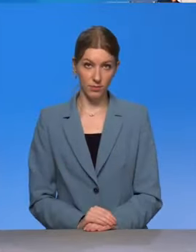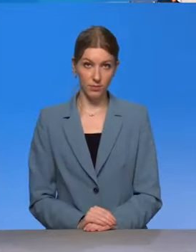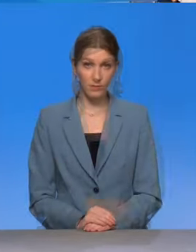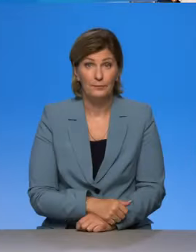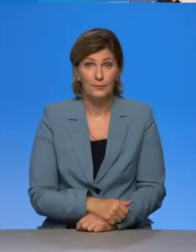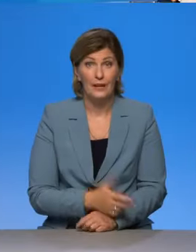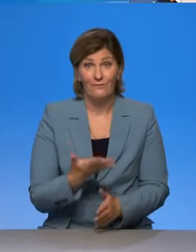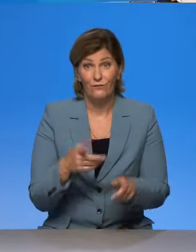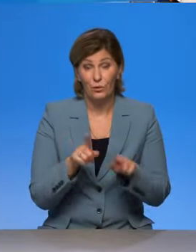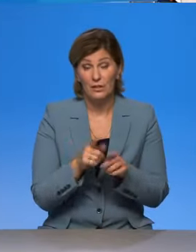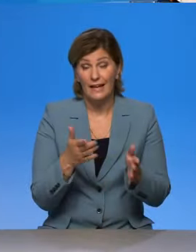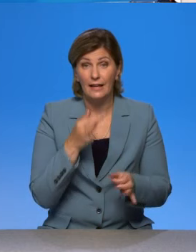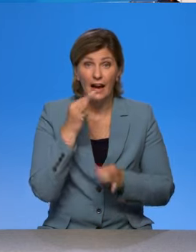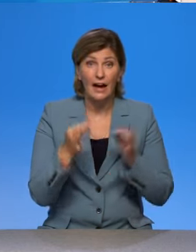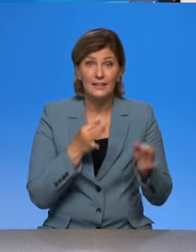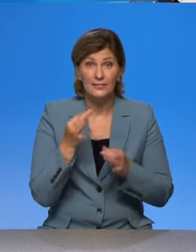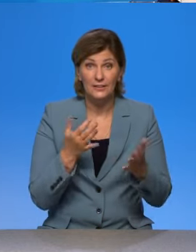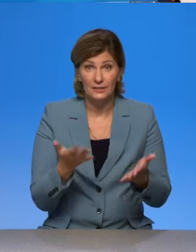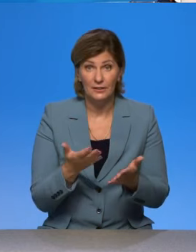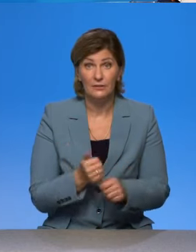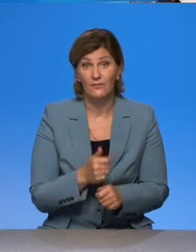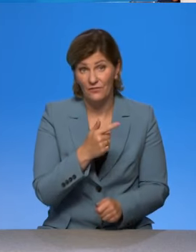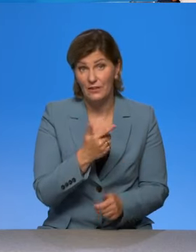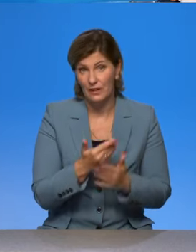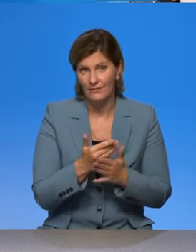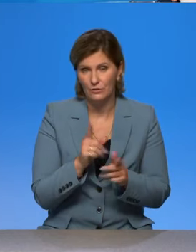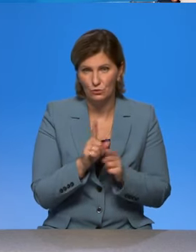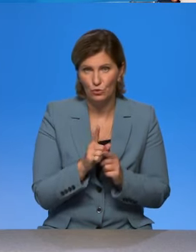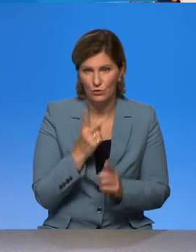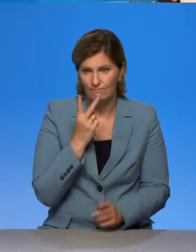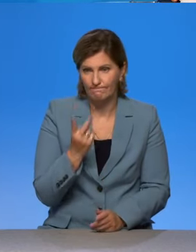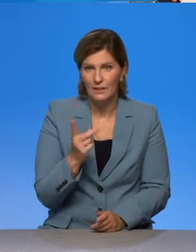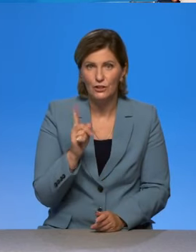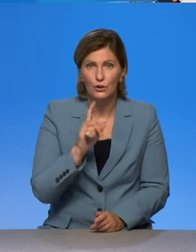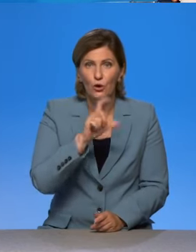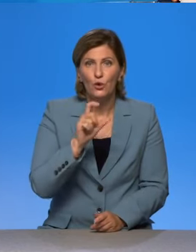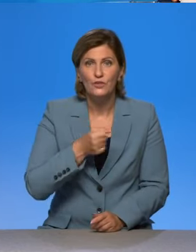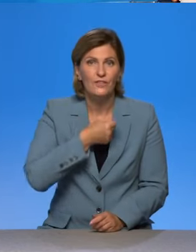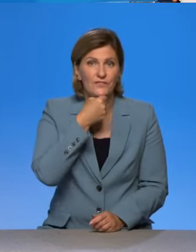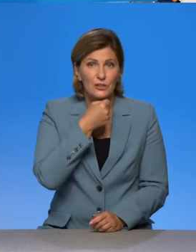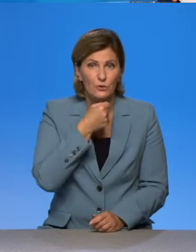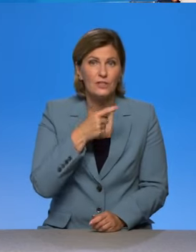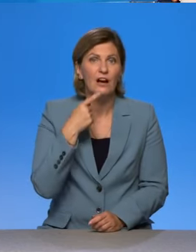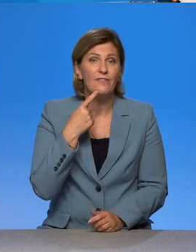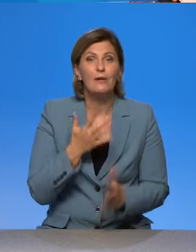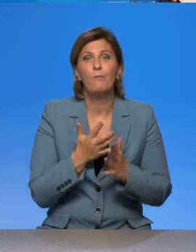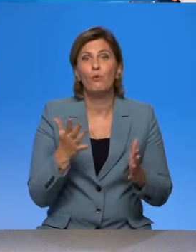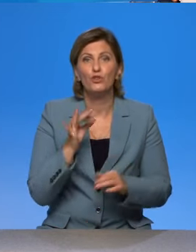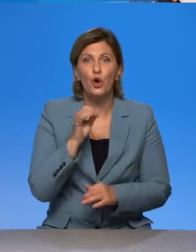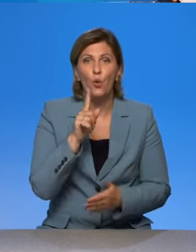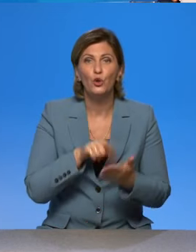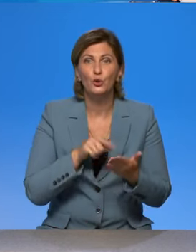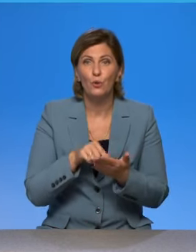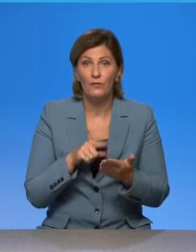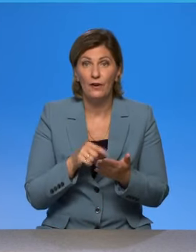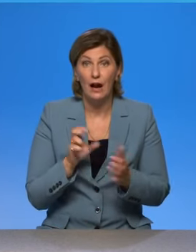Ну вот такие ответы. Елена Александровна, наверное, вы тоже обратили внимание, что действительно люди старшего возраста говорят больше о доверии. Ну и да, а